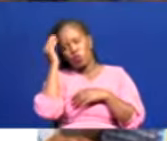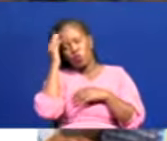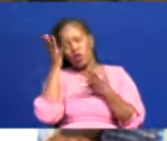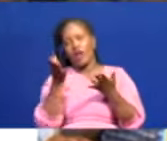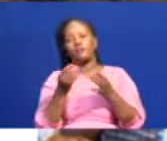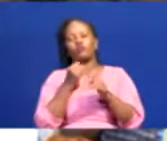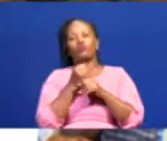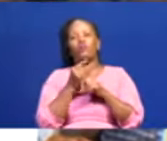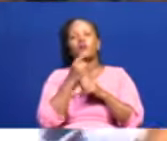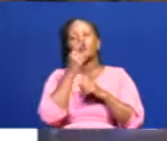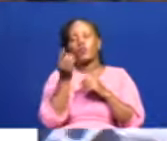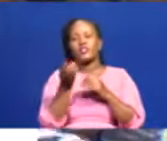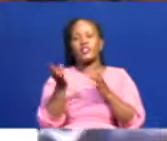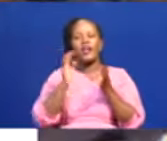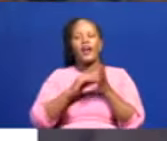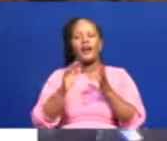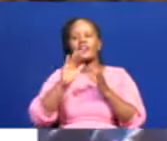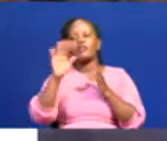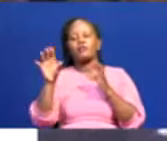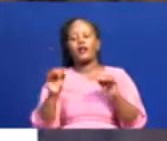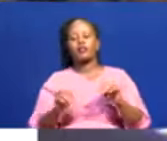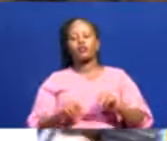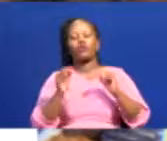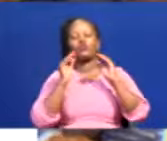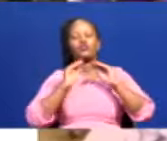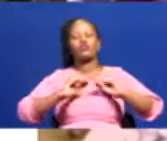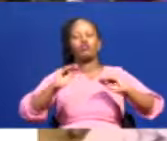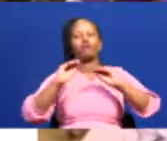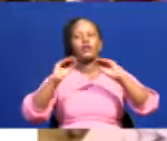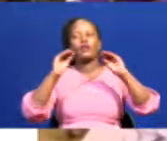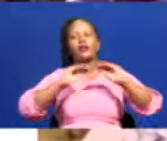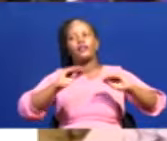warudi hapa na sisi pia tusikumbwe na shida kama hizo.